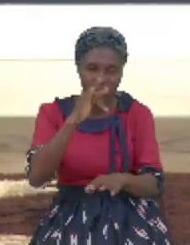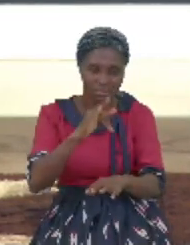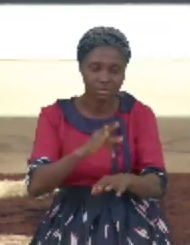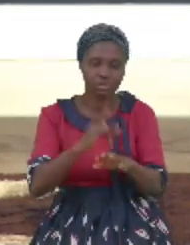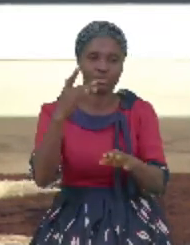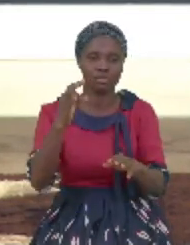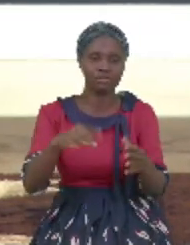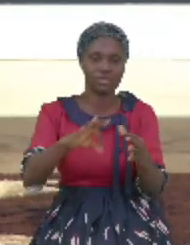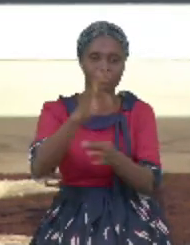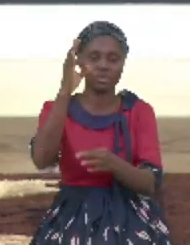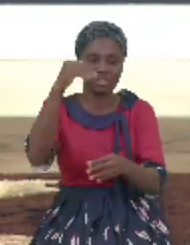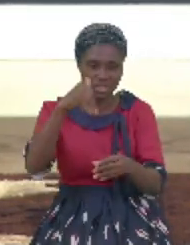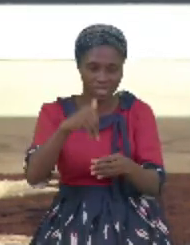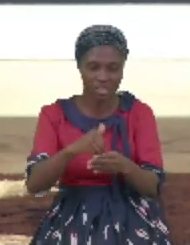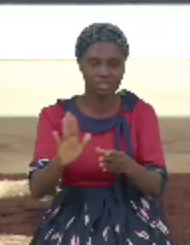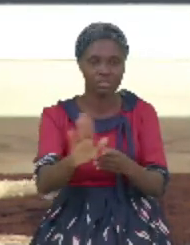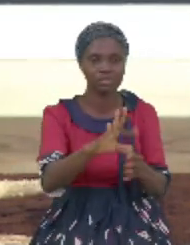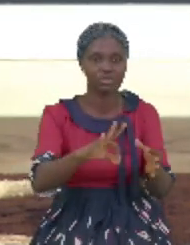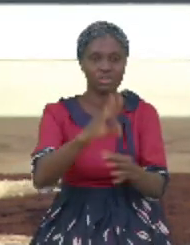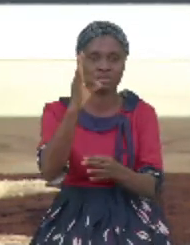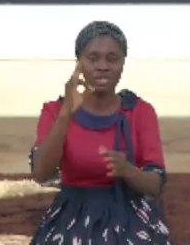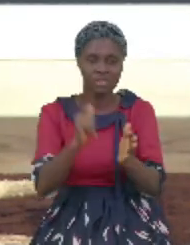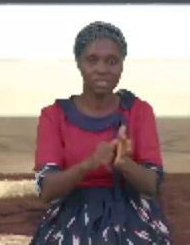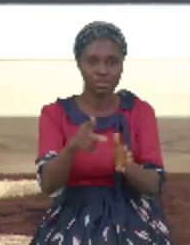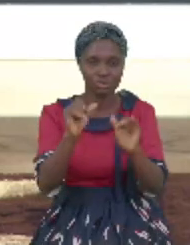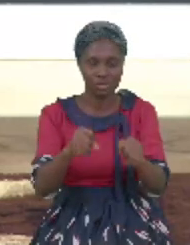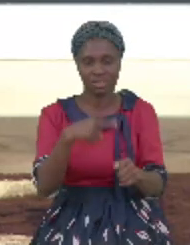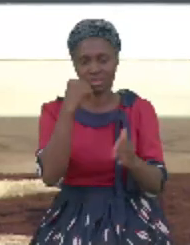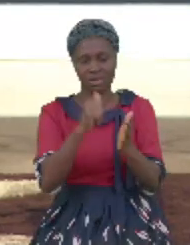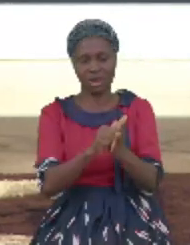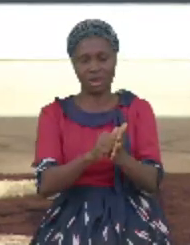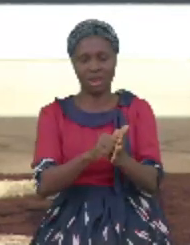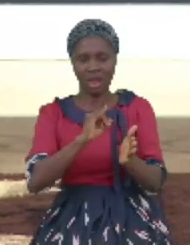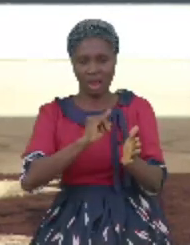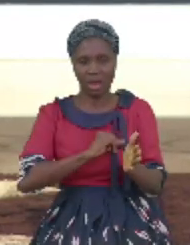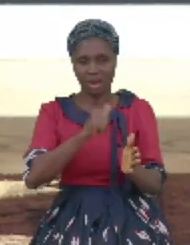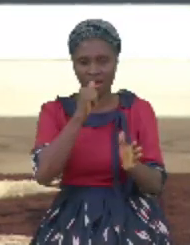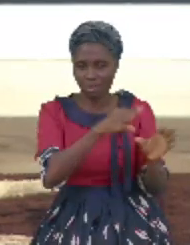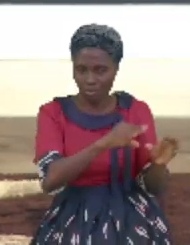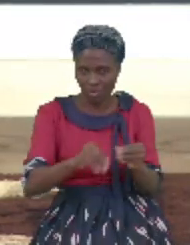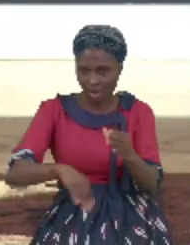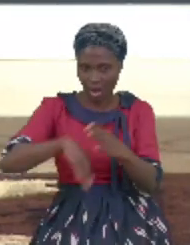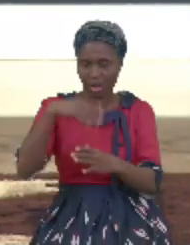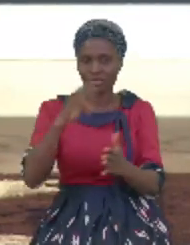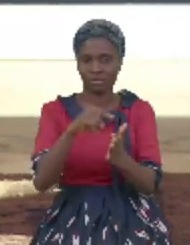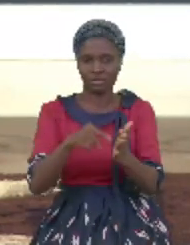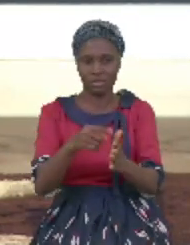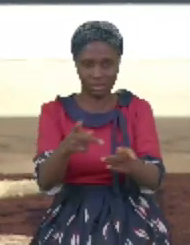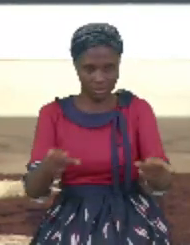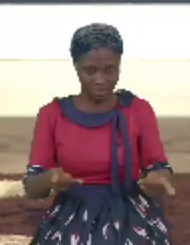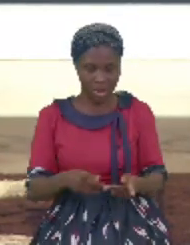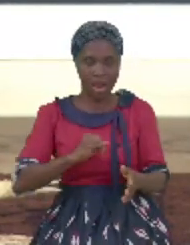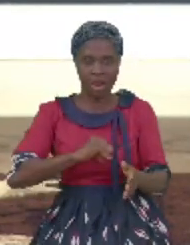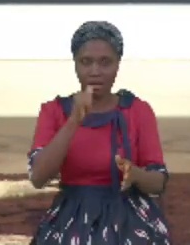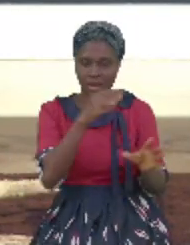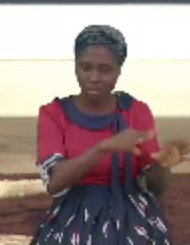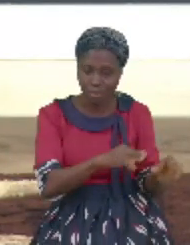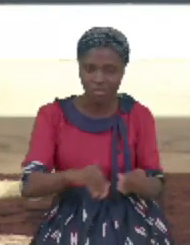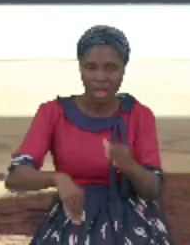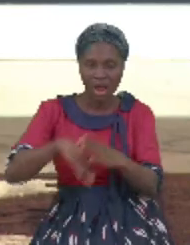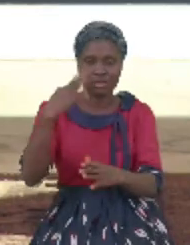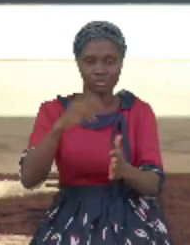un réveil dans votre esprit. Et tu dis que je vais sortir de ce lieu, je vais quitter Babylone.